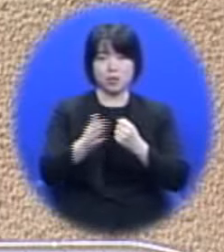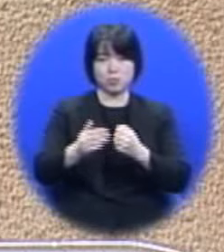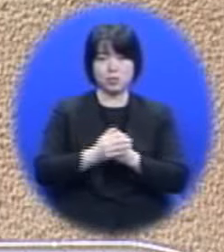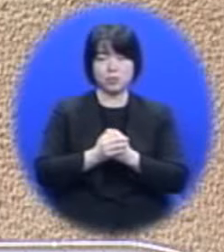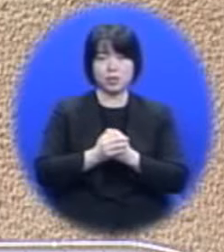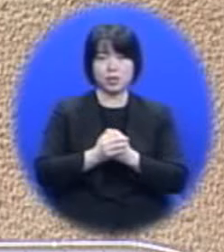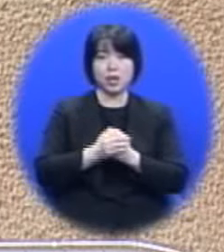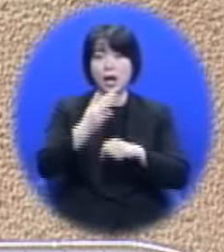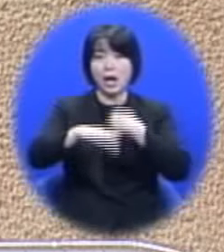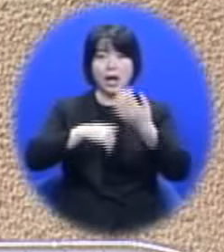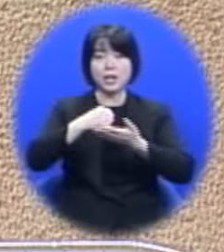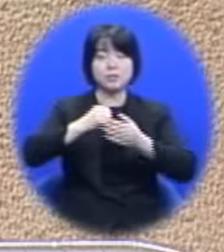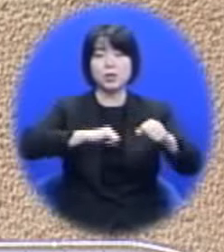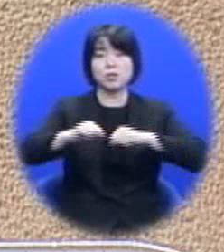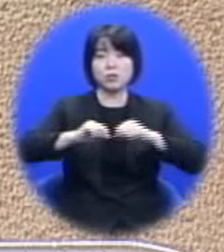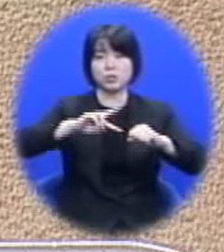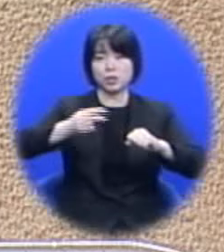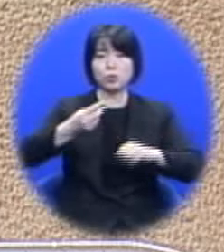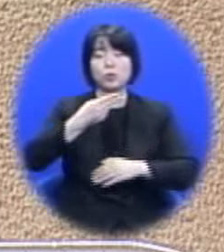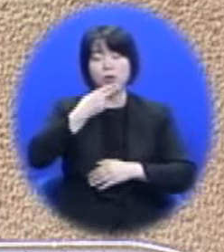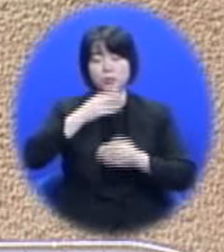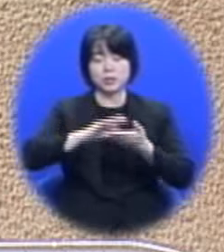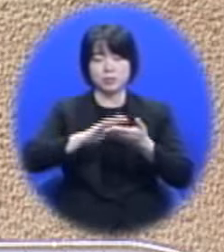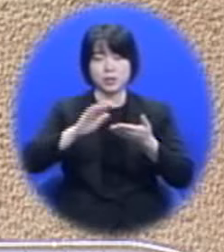하나님의 역사도 없었던 거죠.